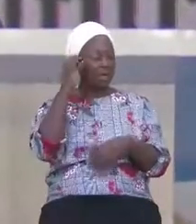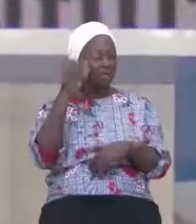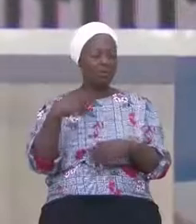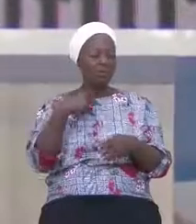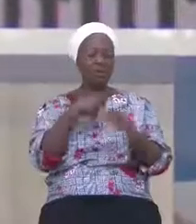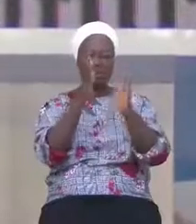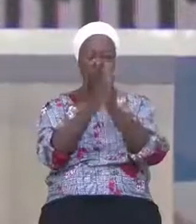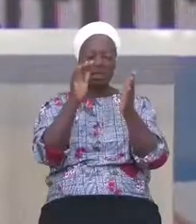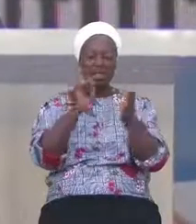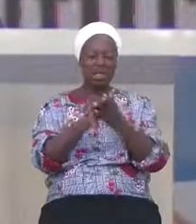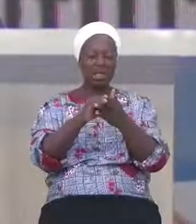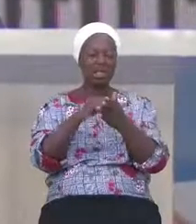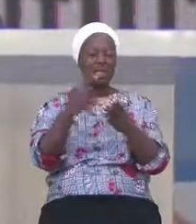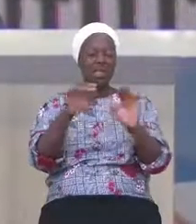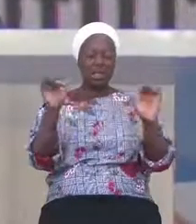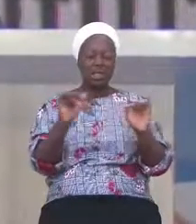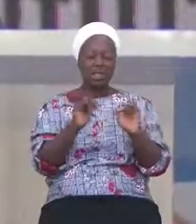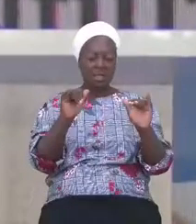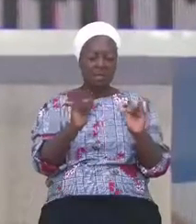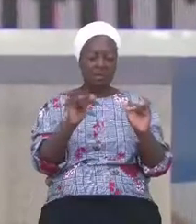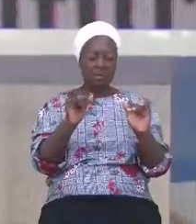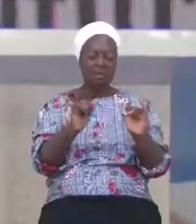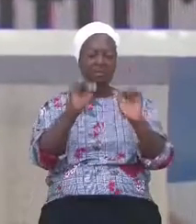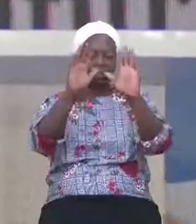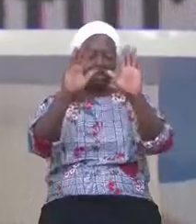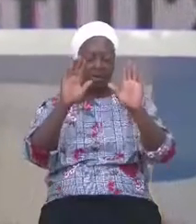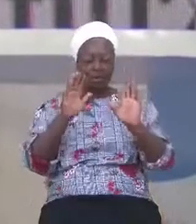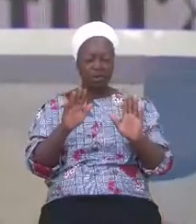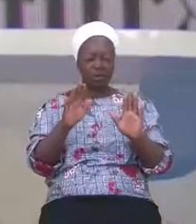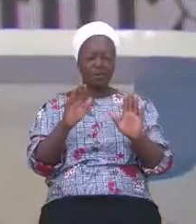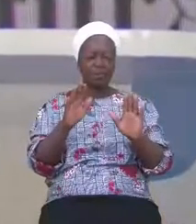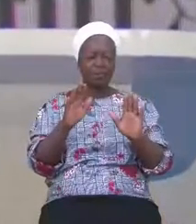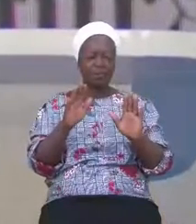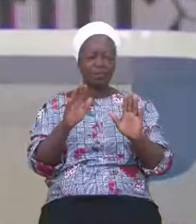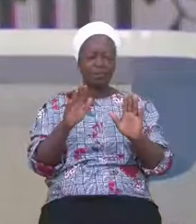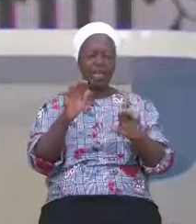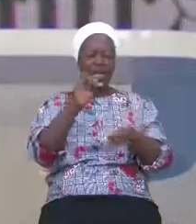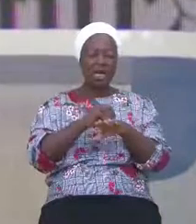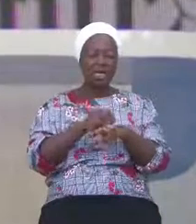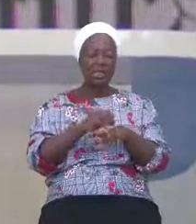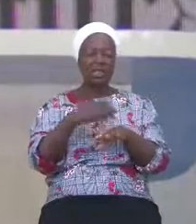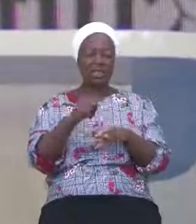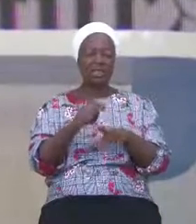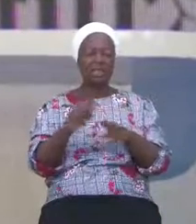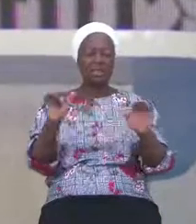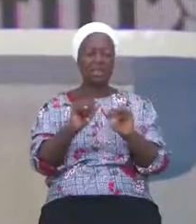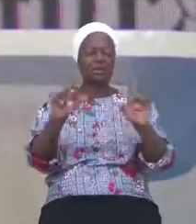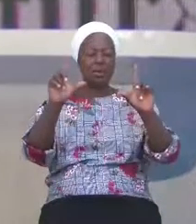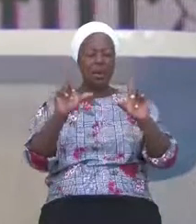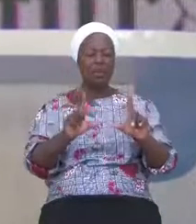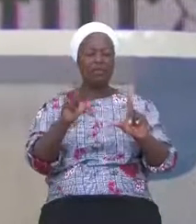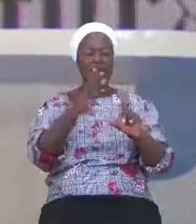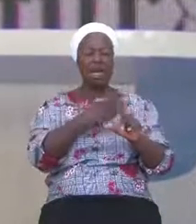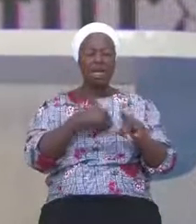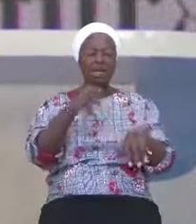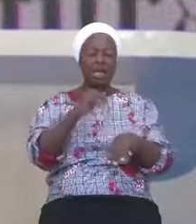prions que les mêmes miracles et le même niveau